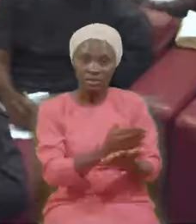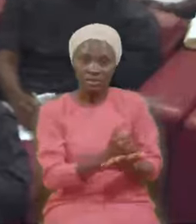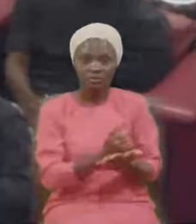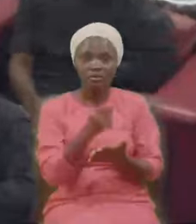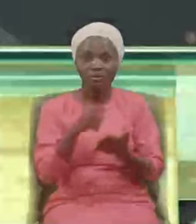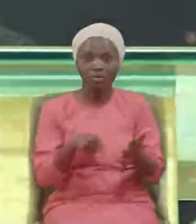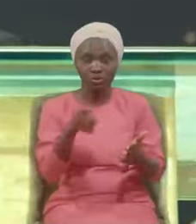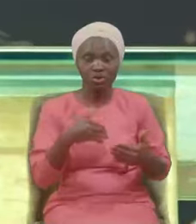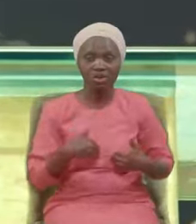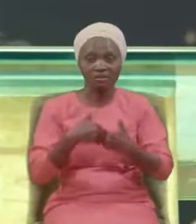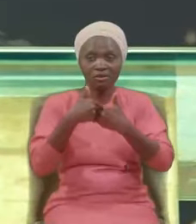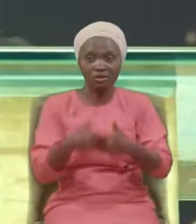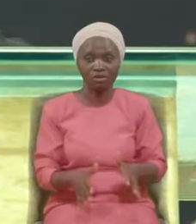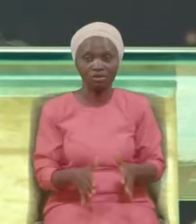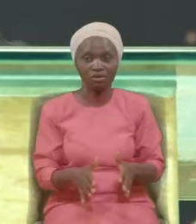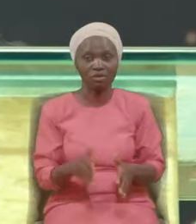Oui.